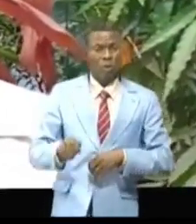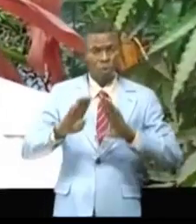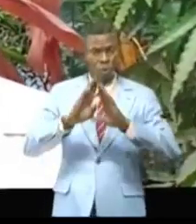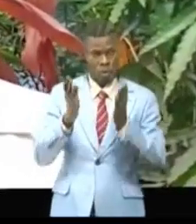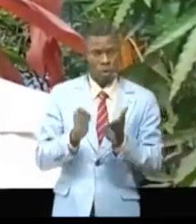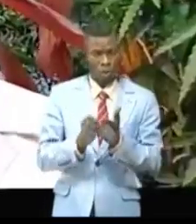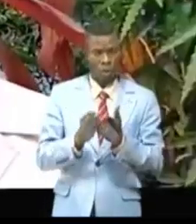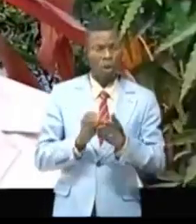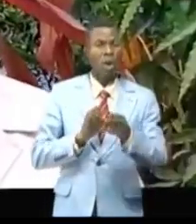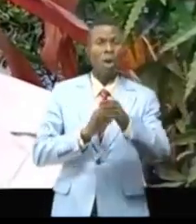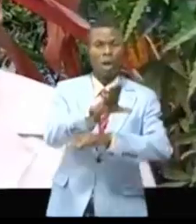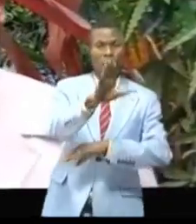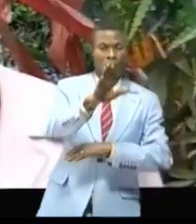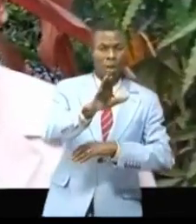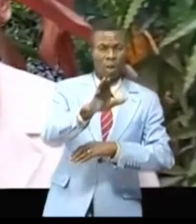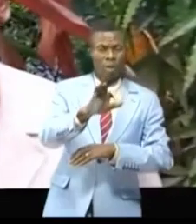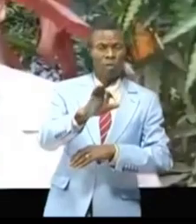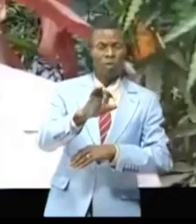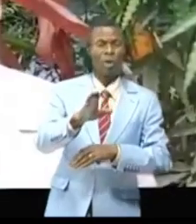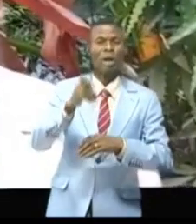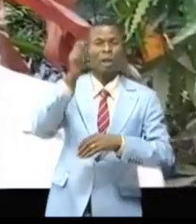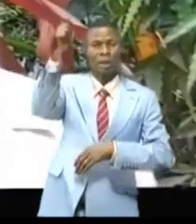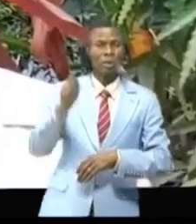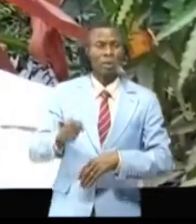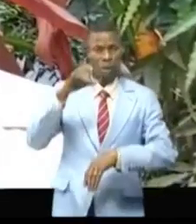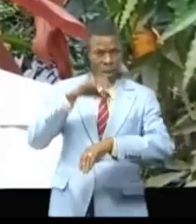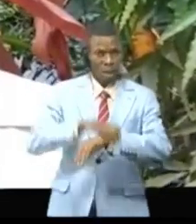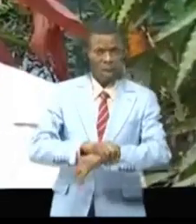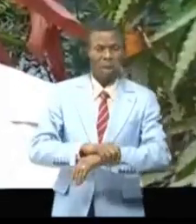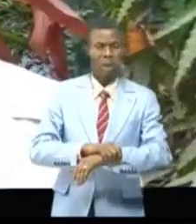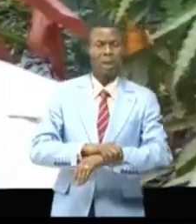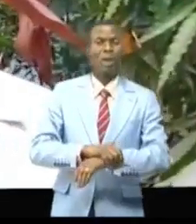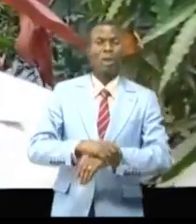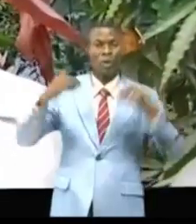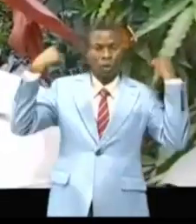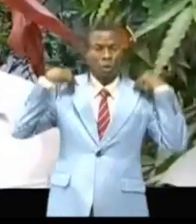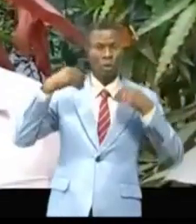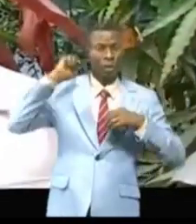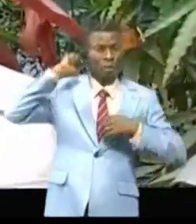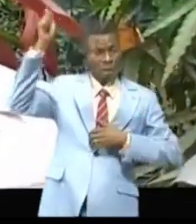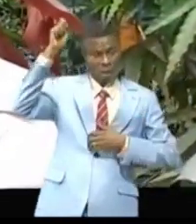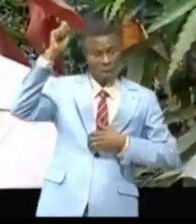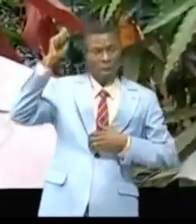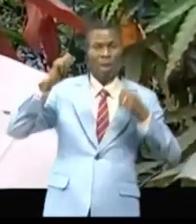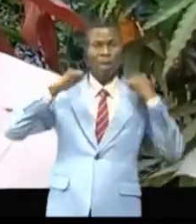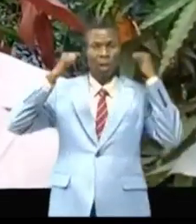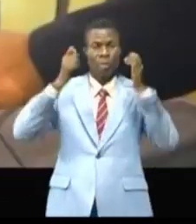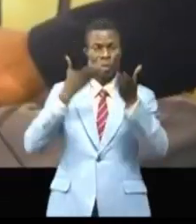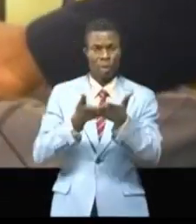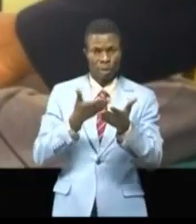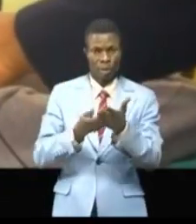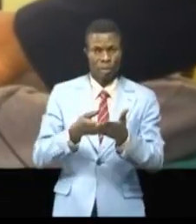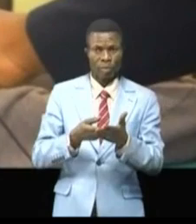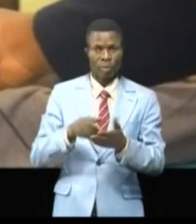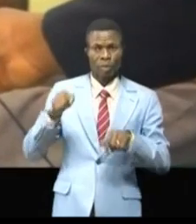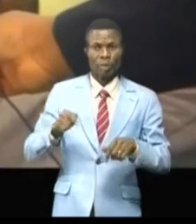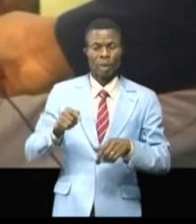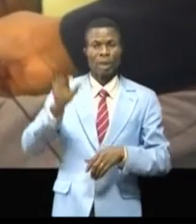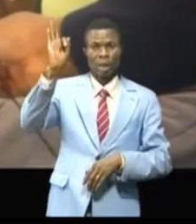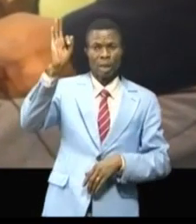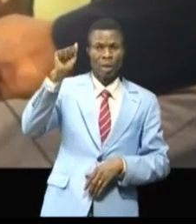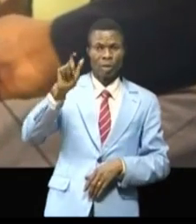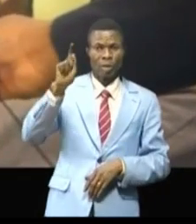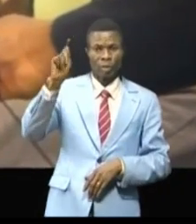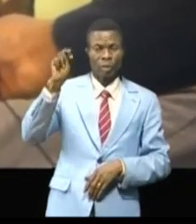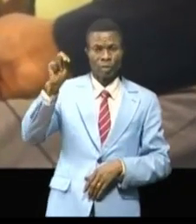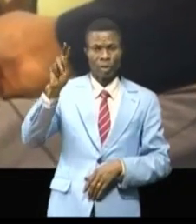qu'ils mettent la main sur leur commandité. Depuis Kwamout, sur place maintenant à Fatundu, et